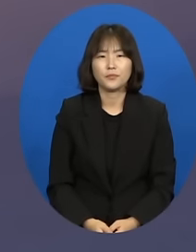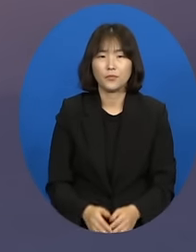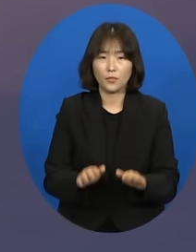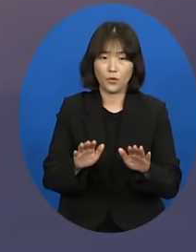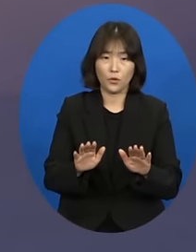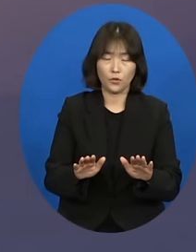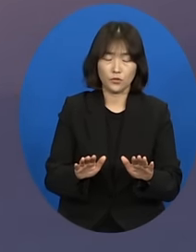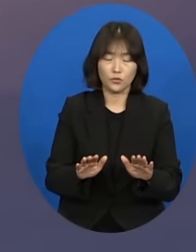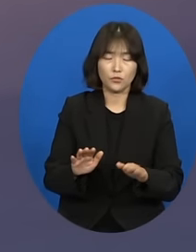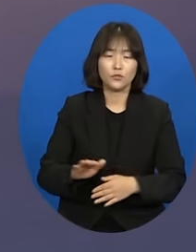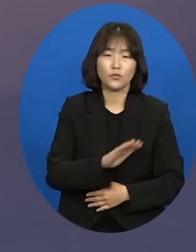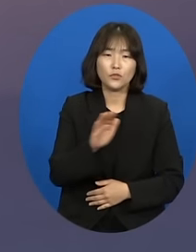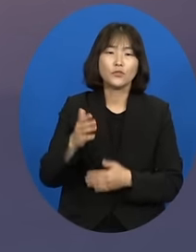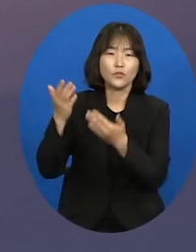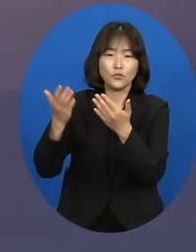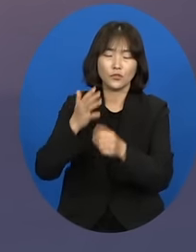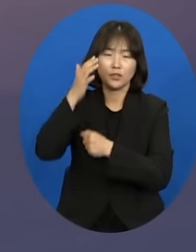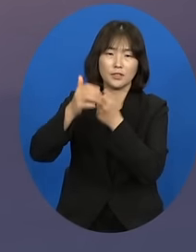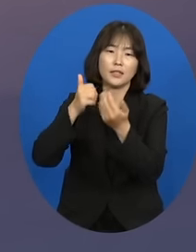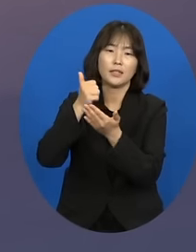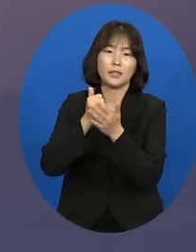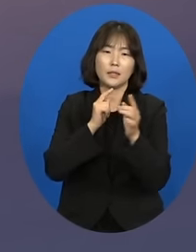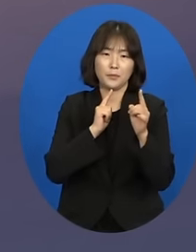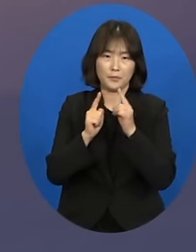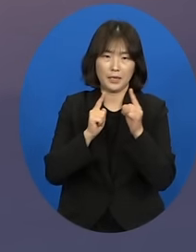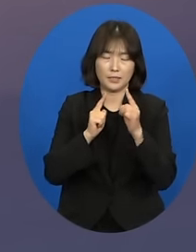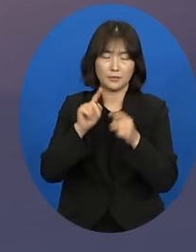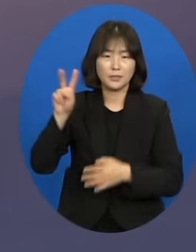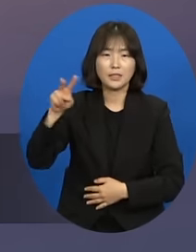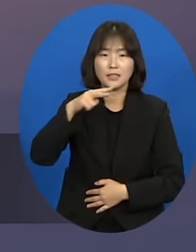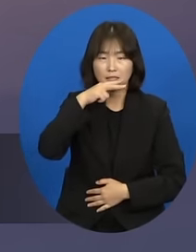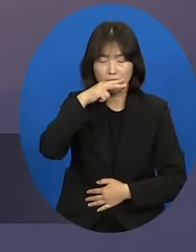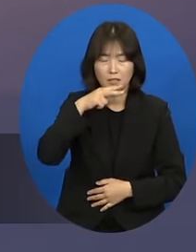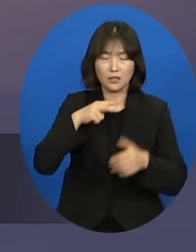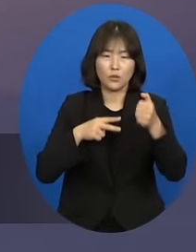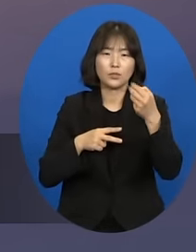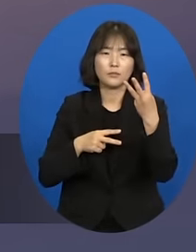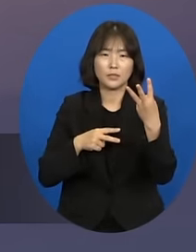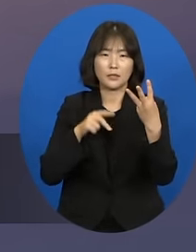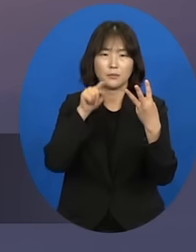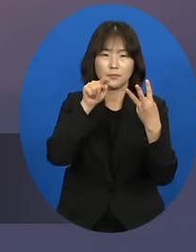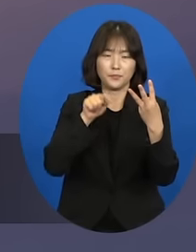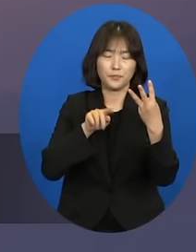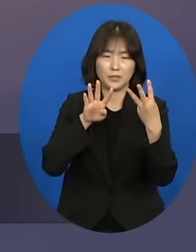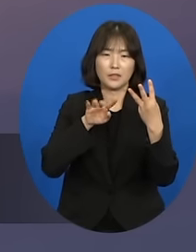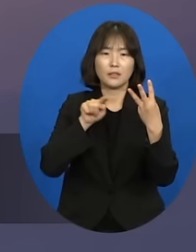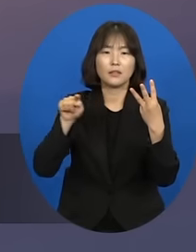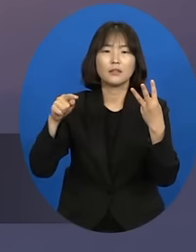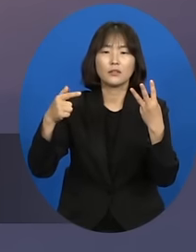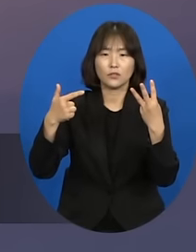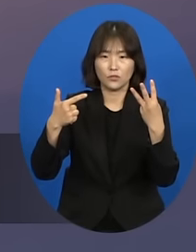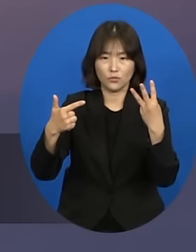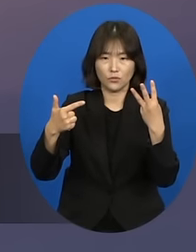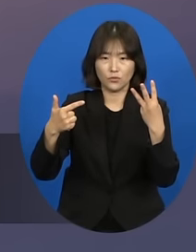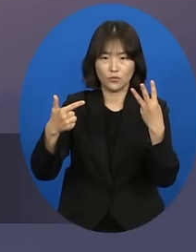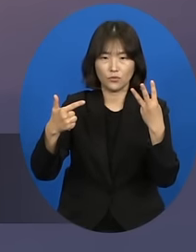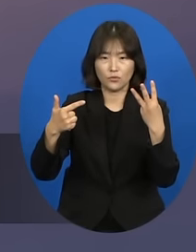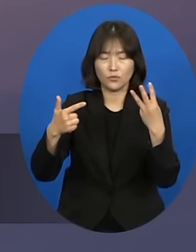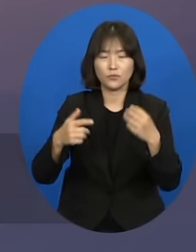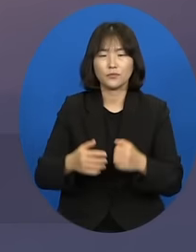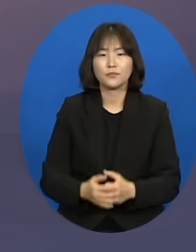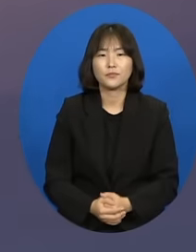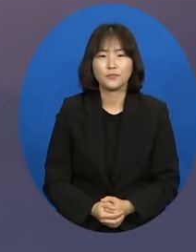오늘 우리에게 주시는 하나님의 말씀은 이사야서 53장 4절에서 6절의